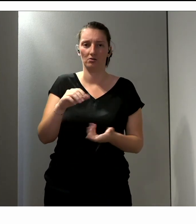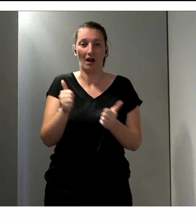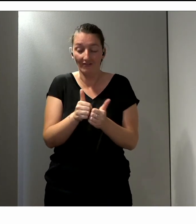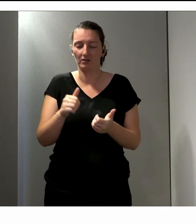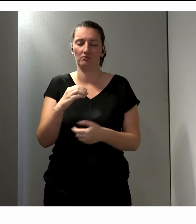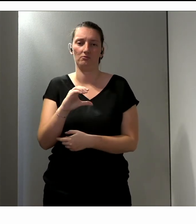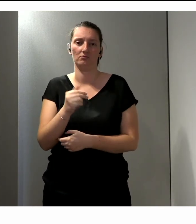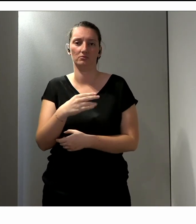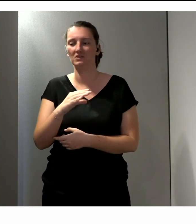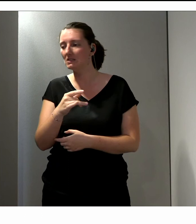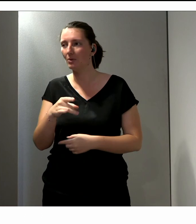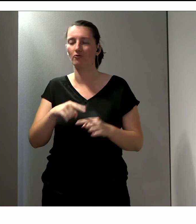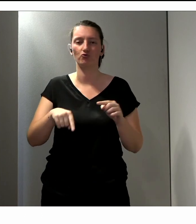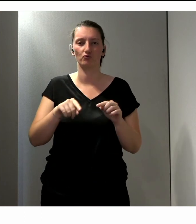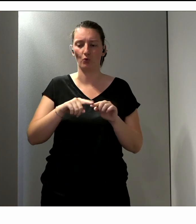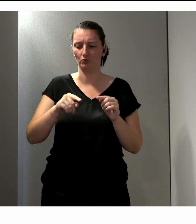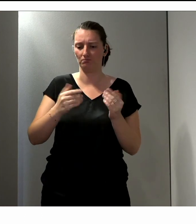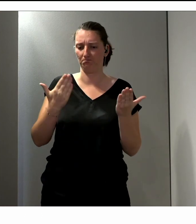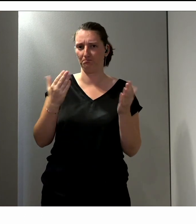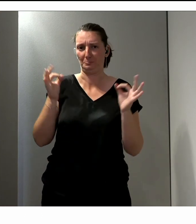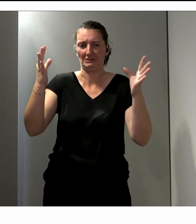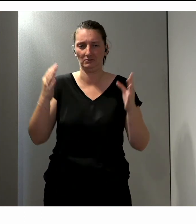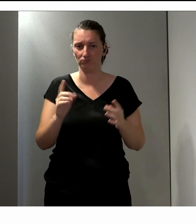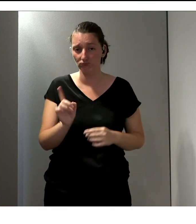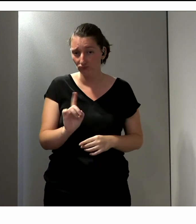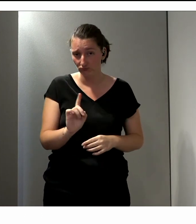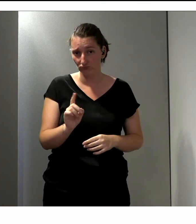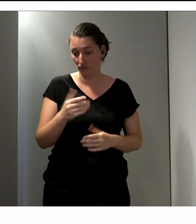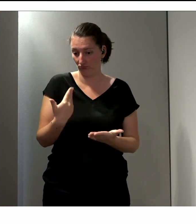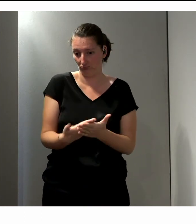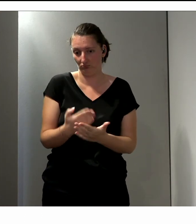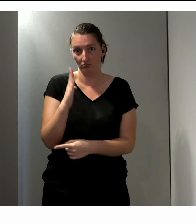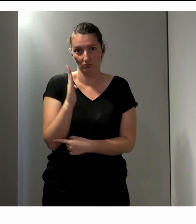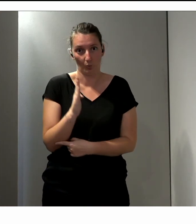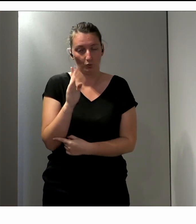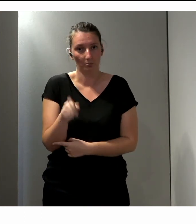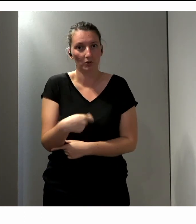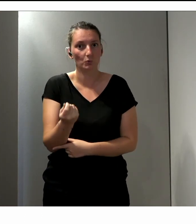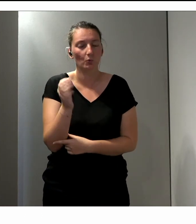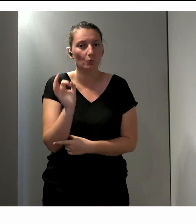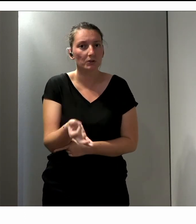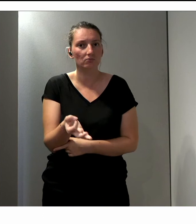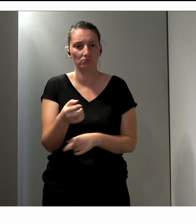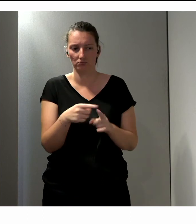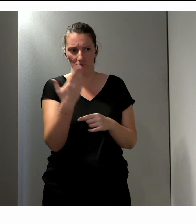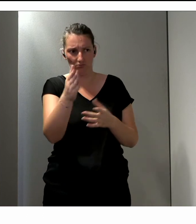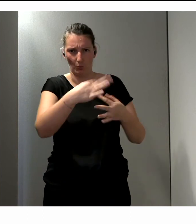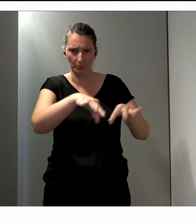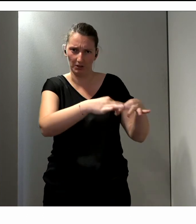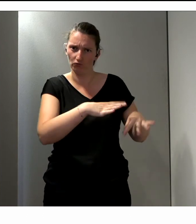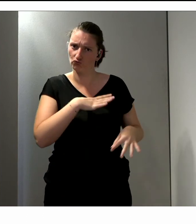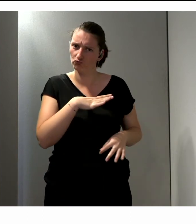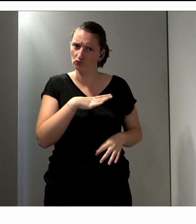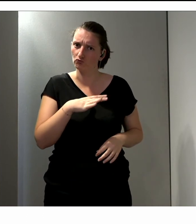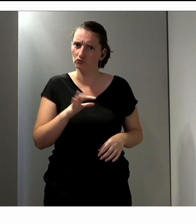sont en fait pas per se, ils sont quelque chose de nécessaire. Mais c'est vrai